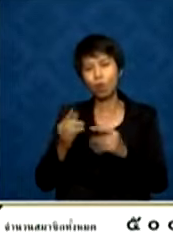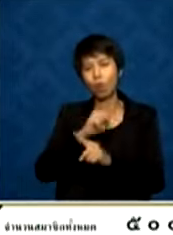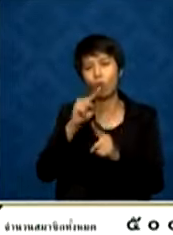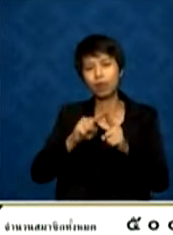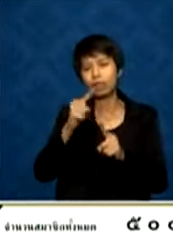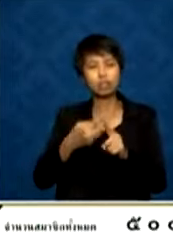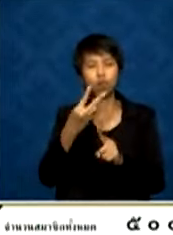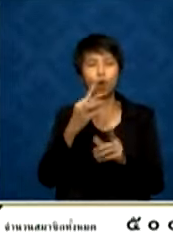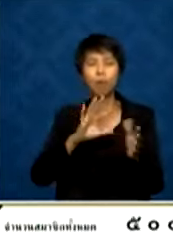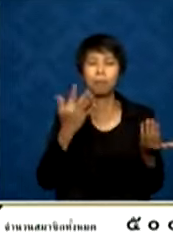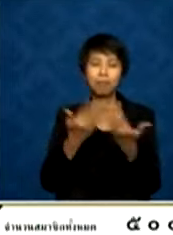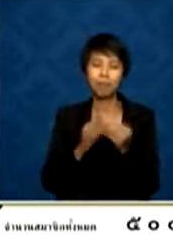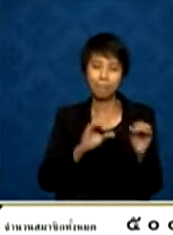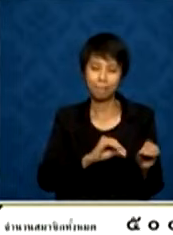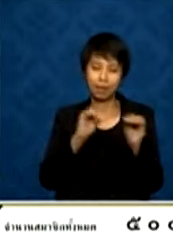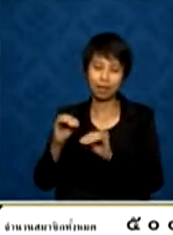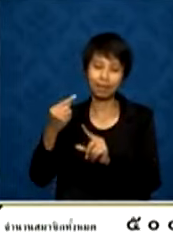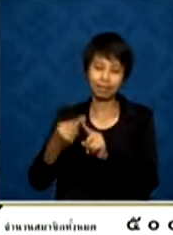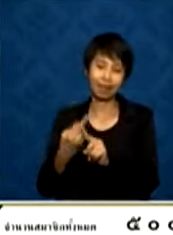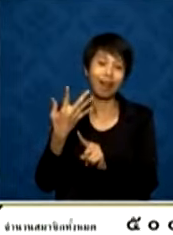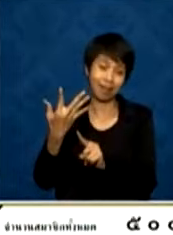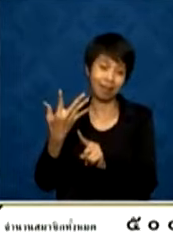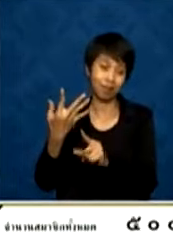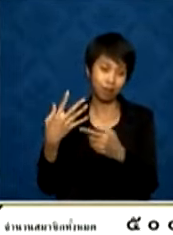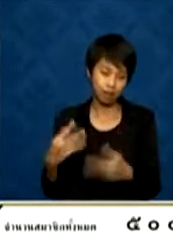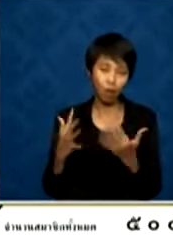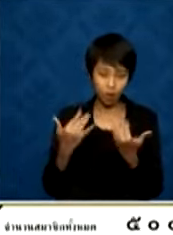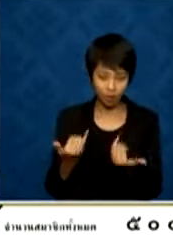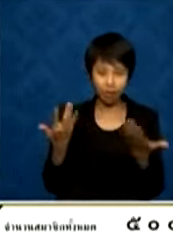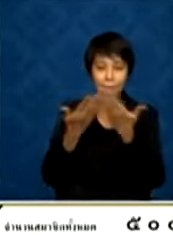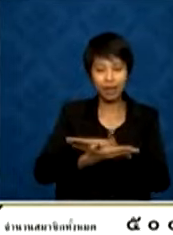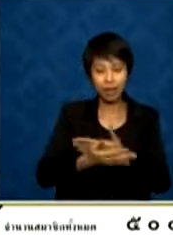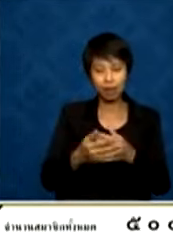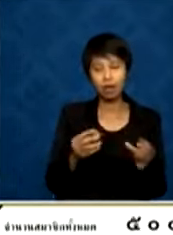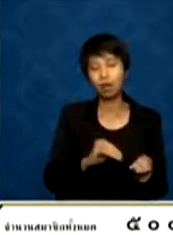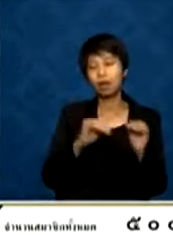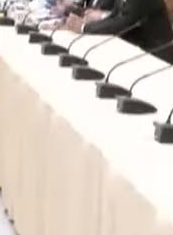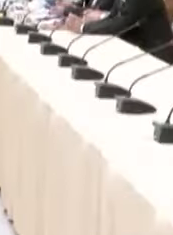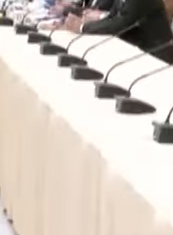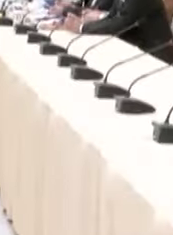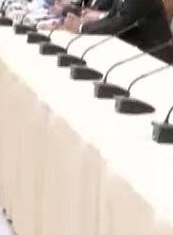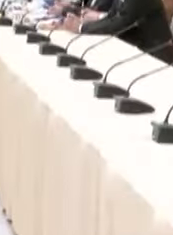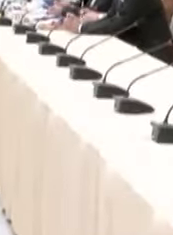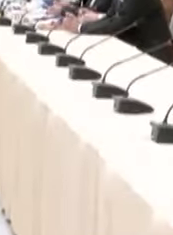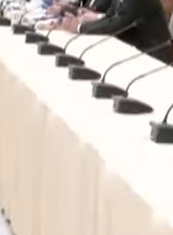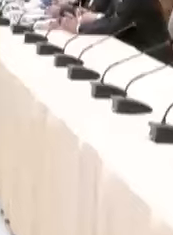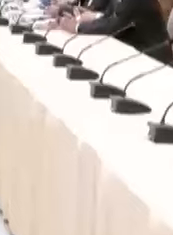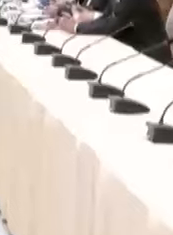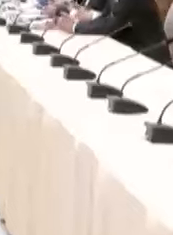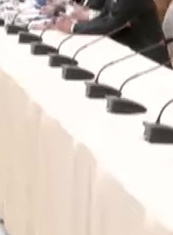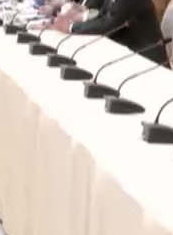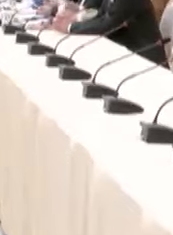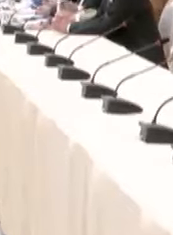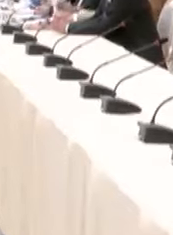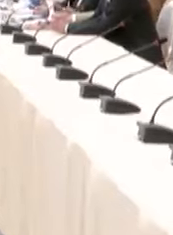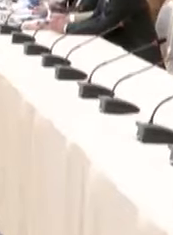ะครับมันไม่หมายความว่าพอกระทรวงการคลังบอกว่าจะไปเอาเงินจากธกส.อันนี้คุณหมายเดานะนะผมก็เลยเดาตามคุณหมายว่าถ้าสมมุติว่า